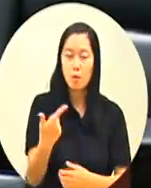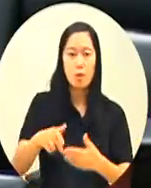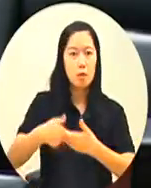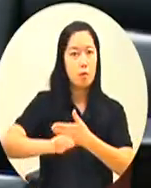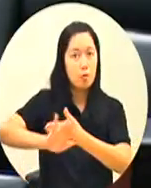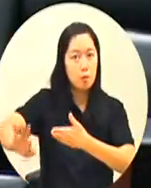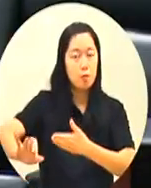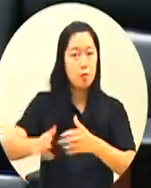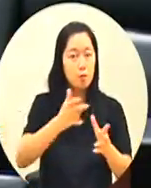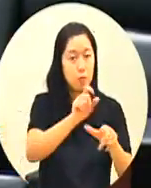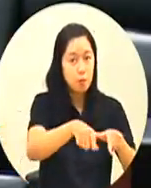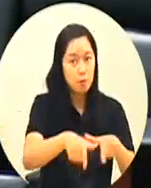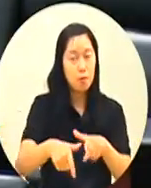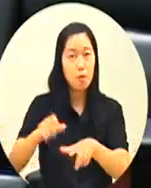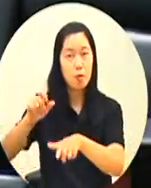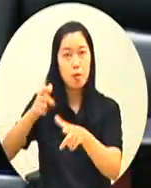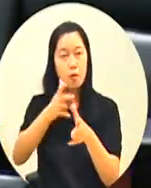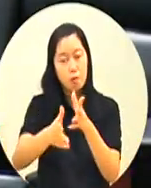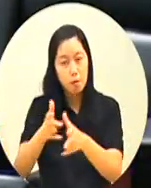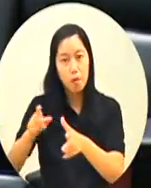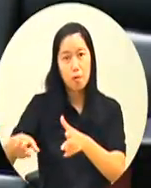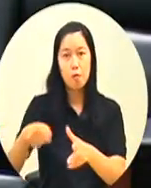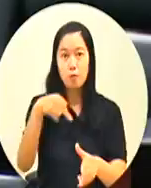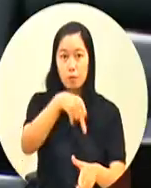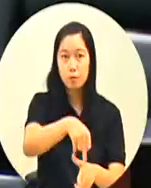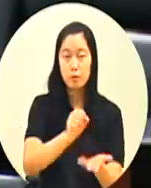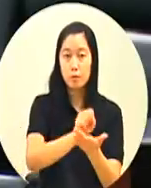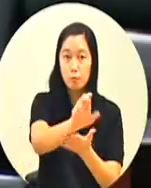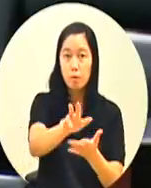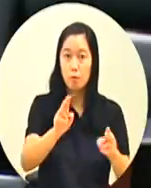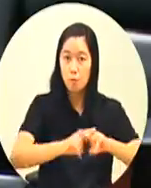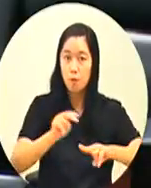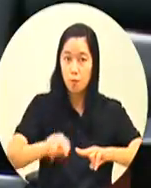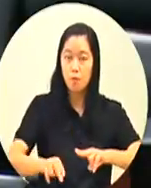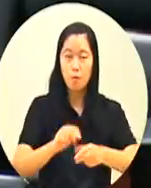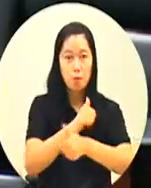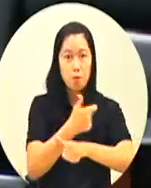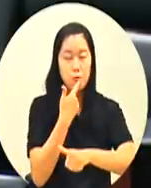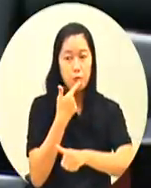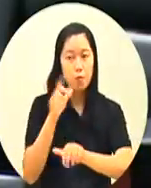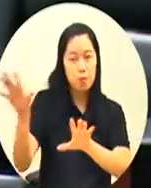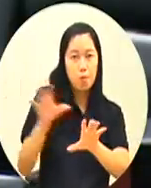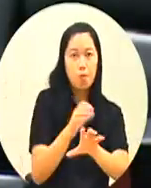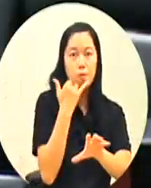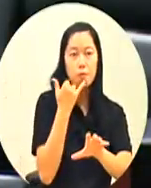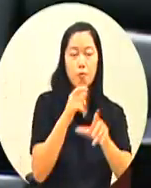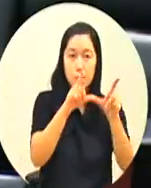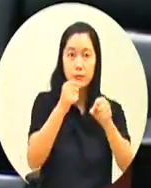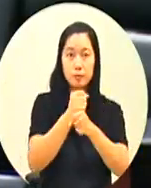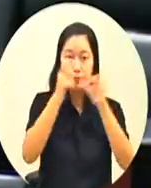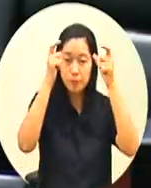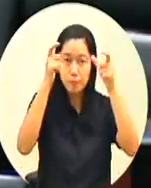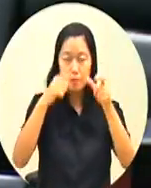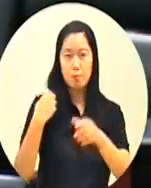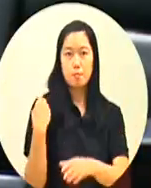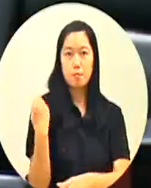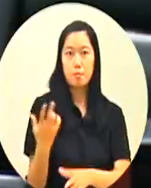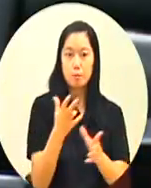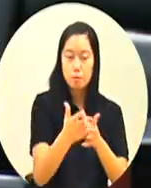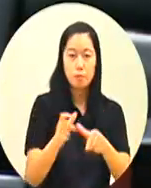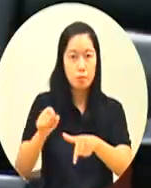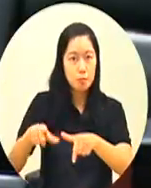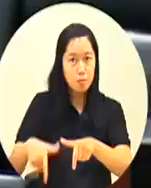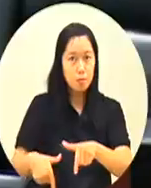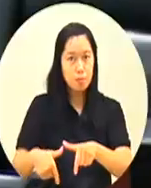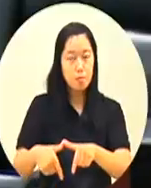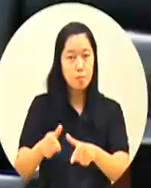区希望循着这样子一个报编的一个经验法则，来去寻求高雄新的产业翻转的空